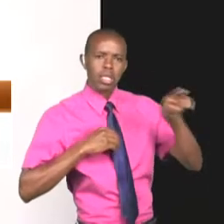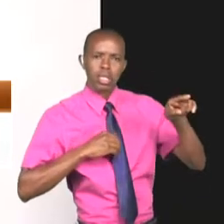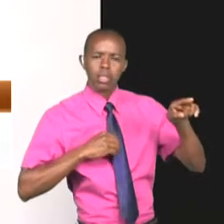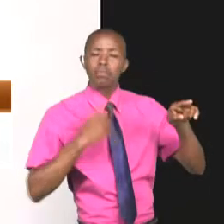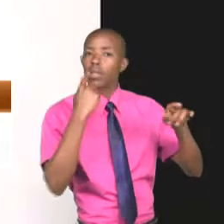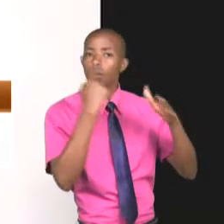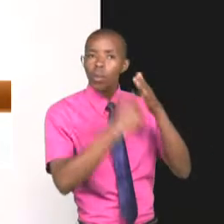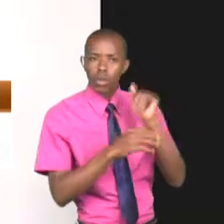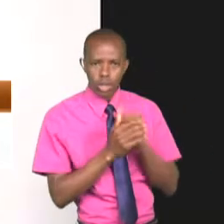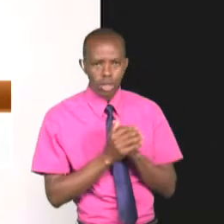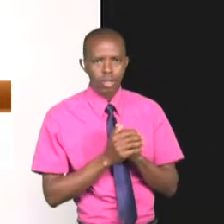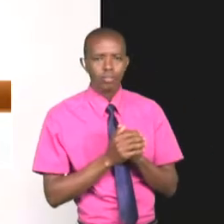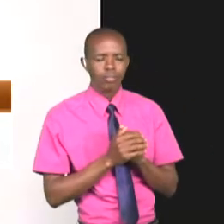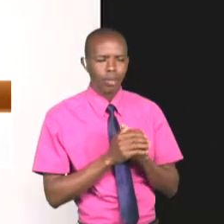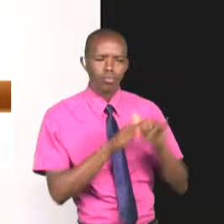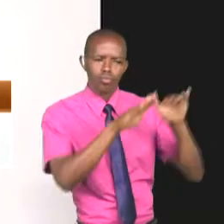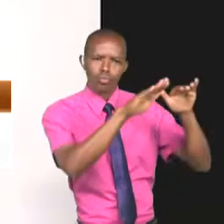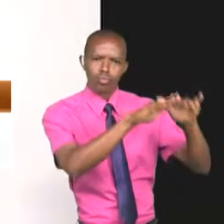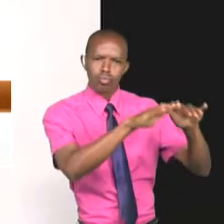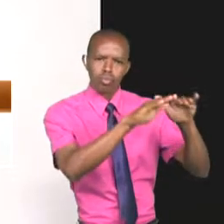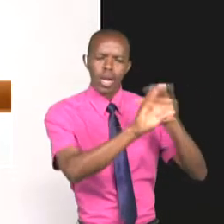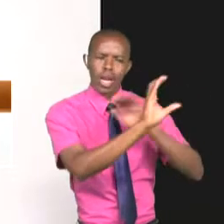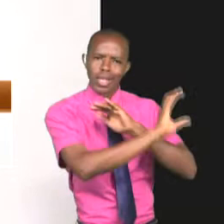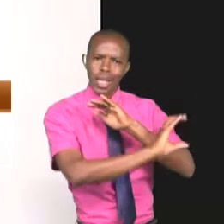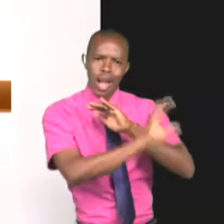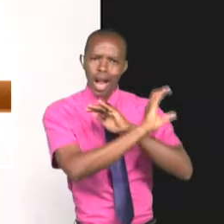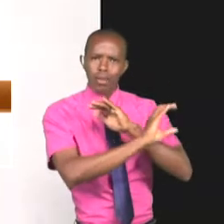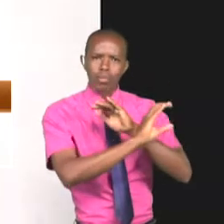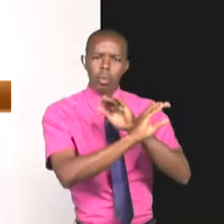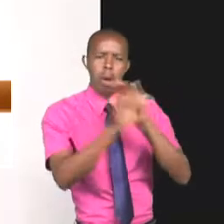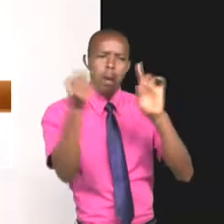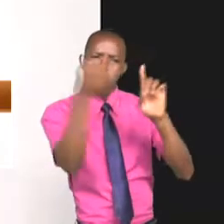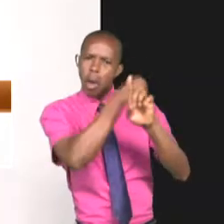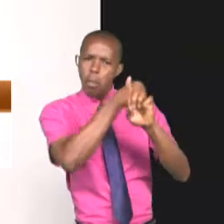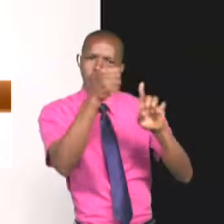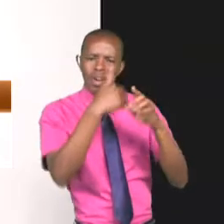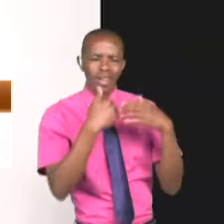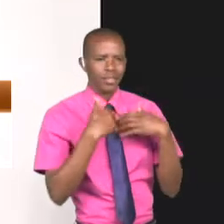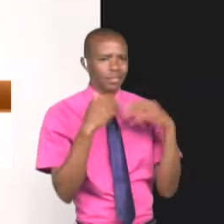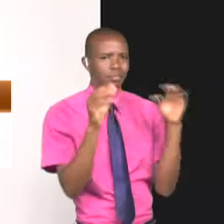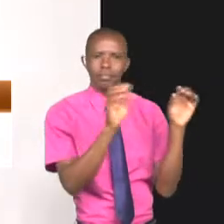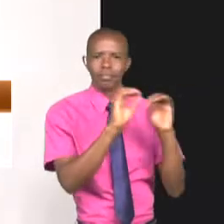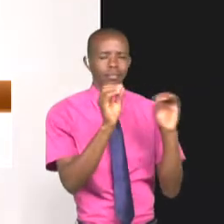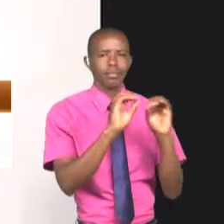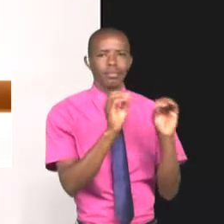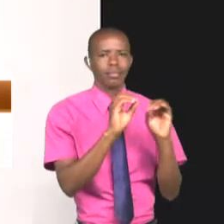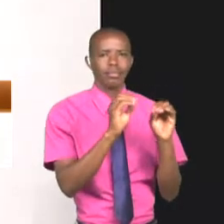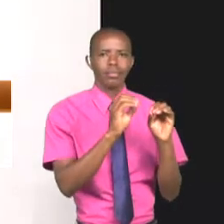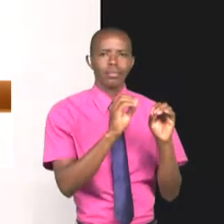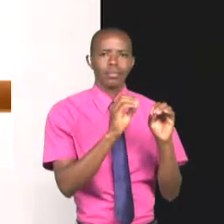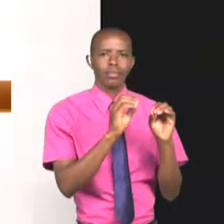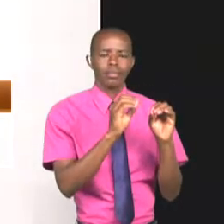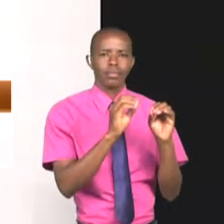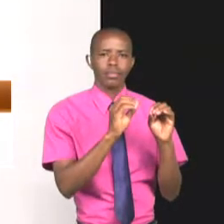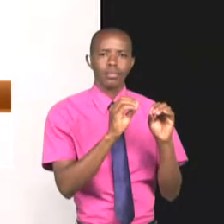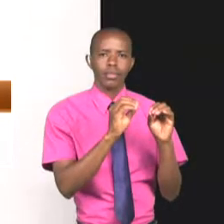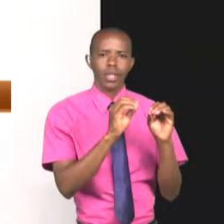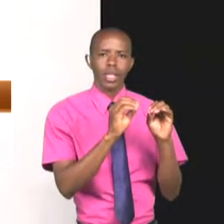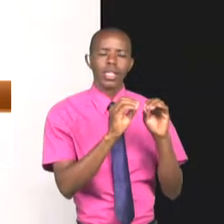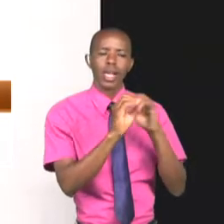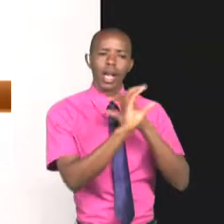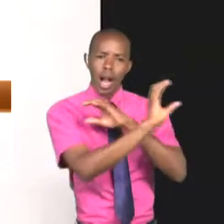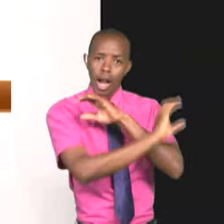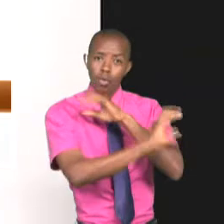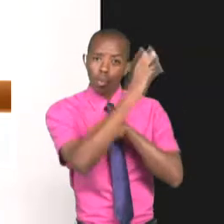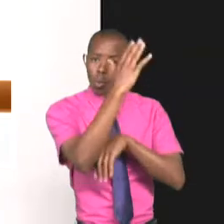anasema utulivu nchini, tusiwe na zile milipuko, tusiwe na zile vurumai yoyote isiweze kutokea katika taifa hili,